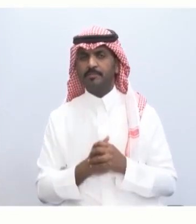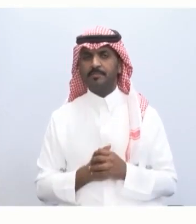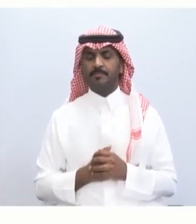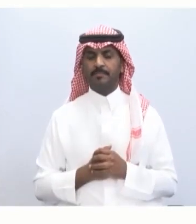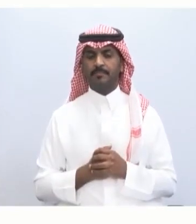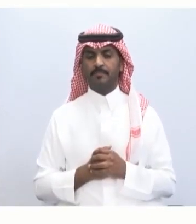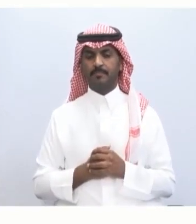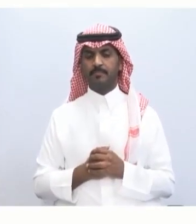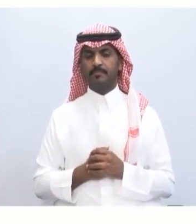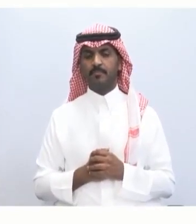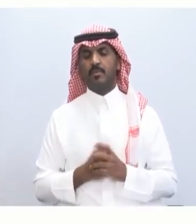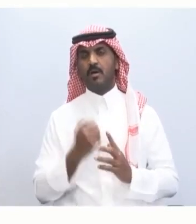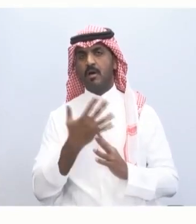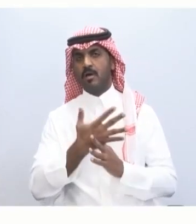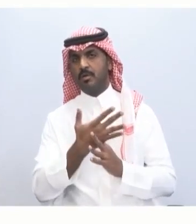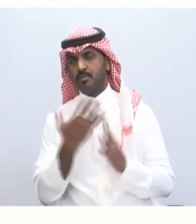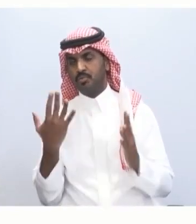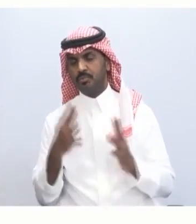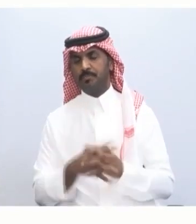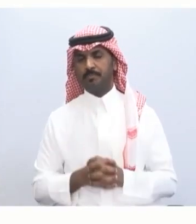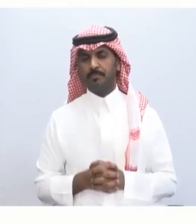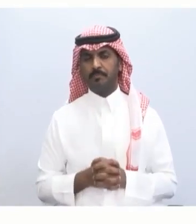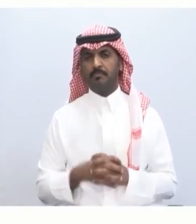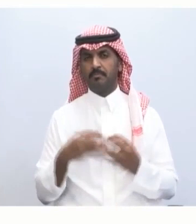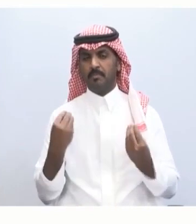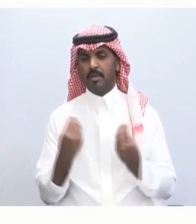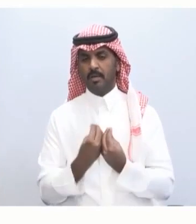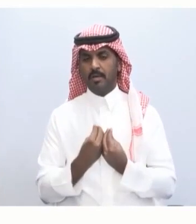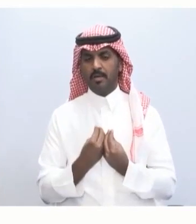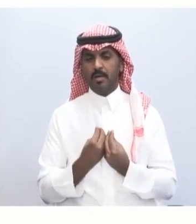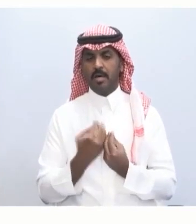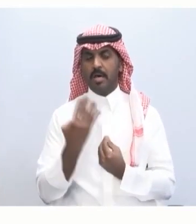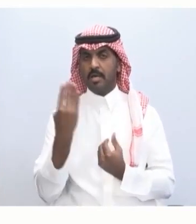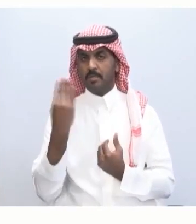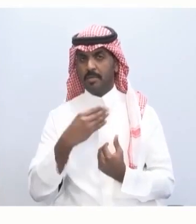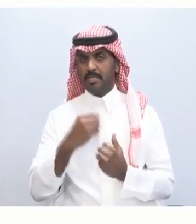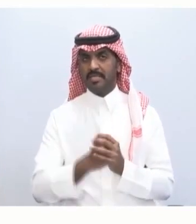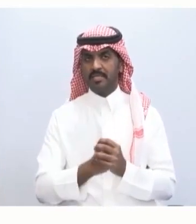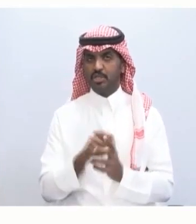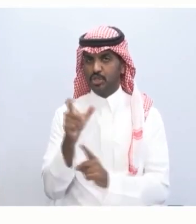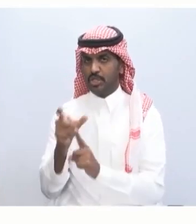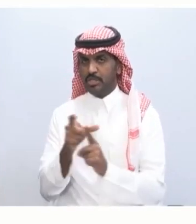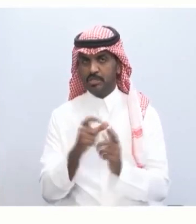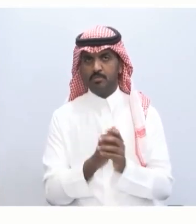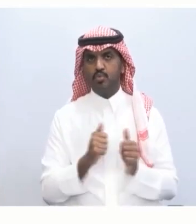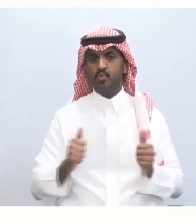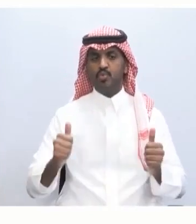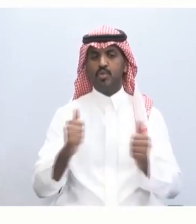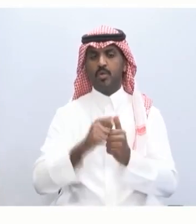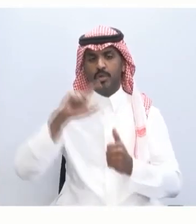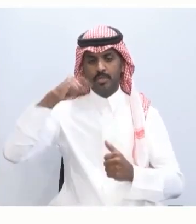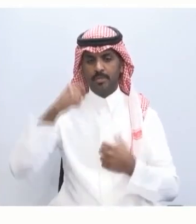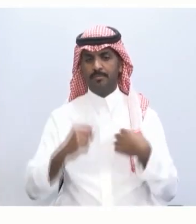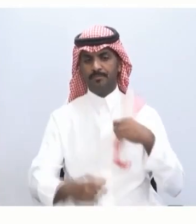وشجاعته خرج مع 40 شخصا من اسرته ورجاله